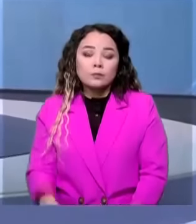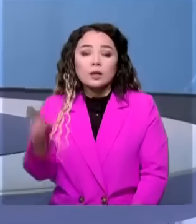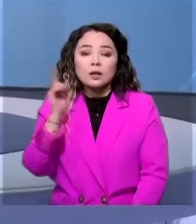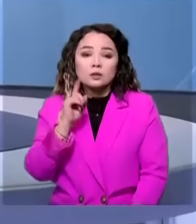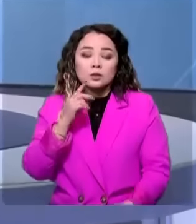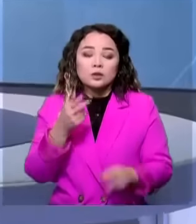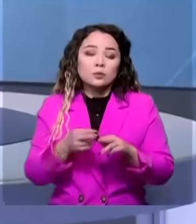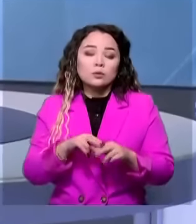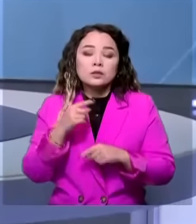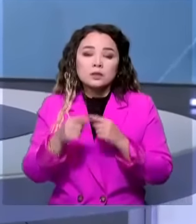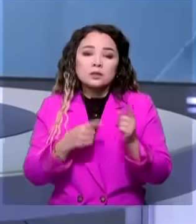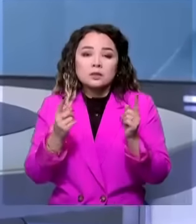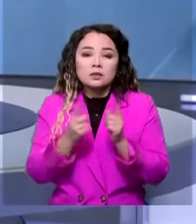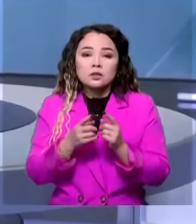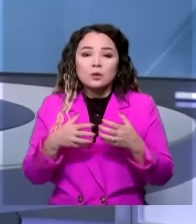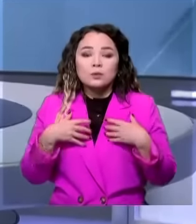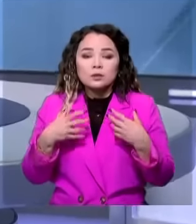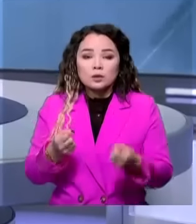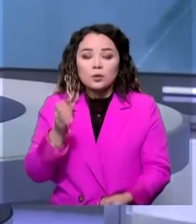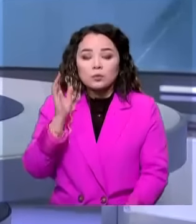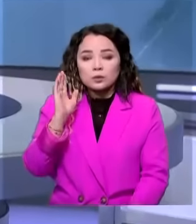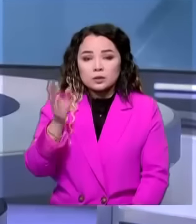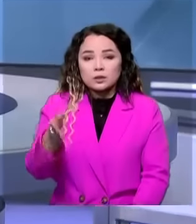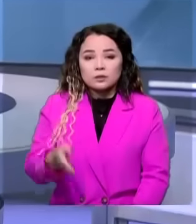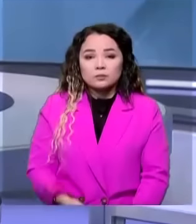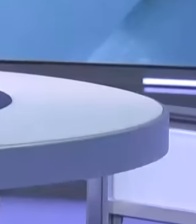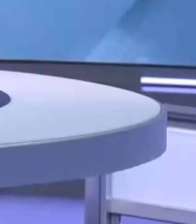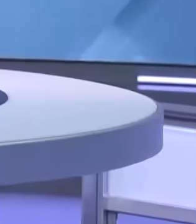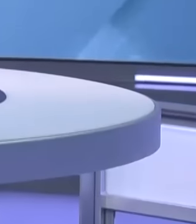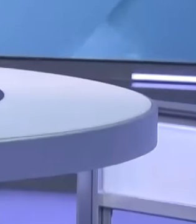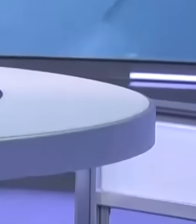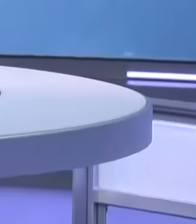Осы атқа ақпараттар легі осындай. Жаңалықтарды арнамыздың